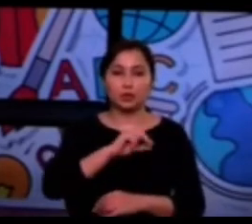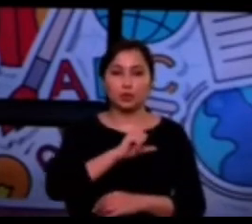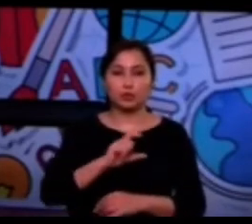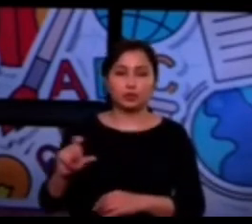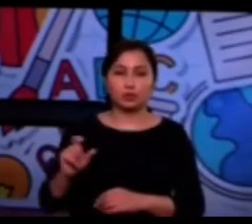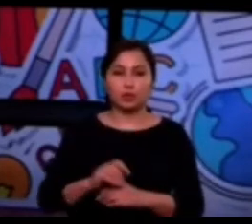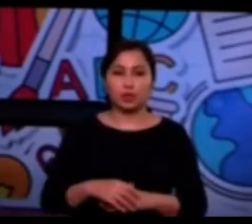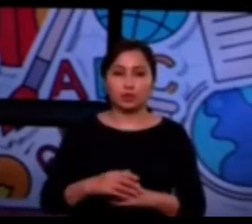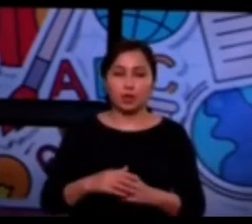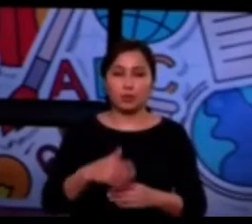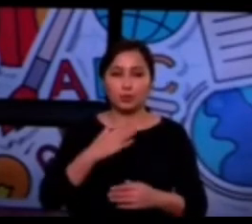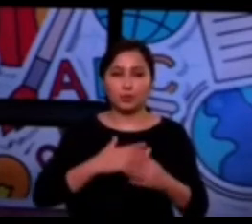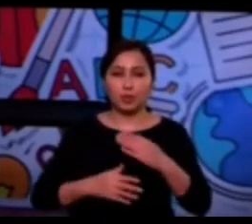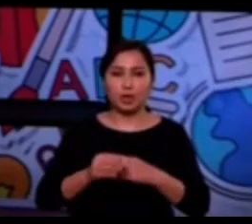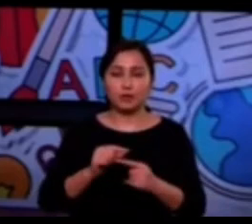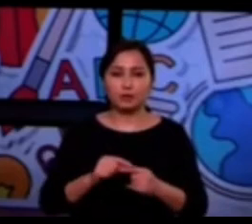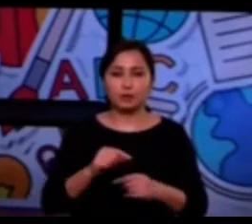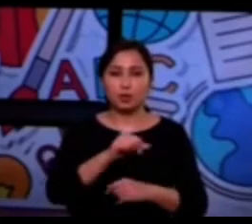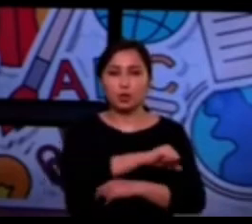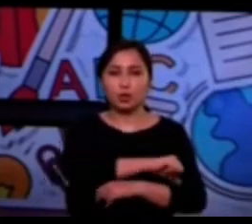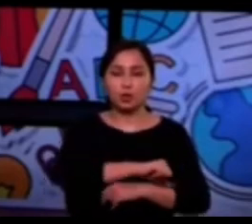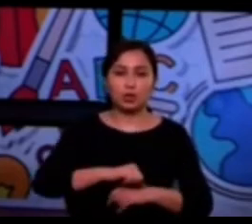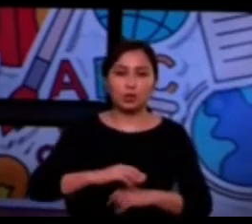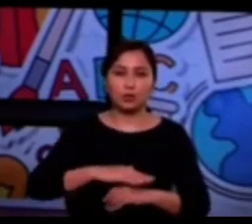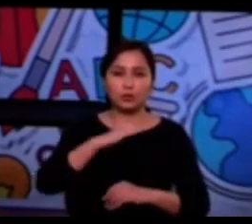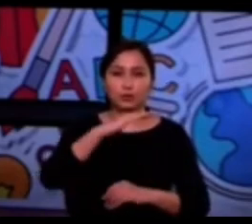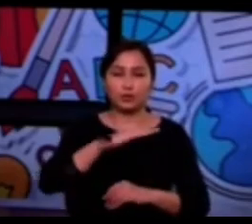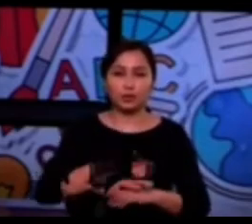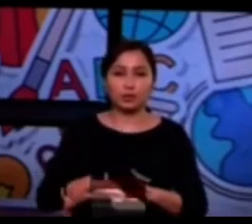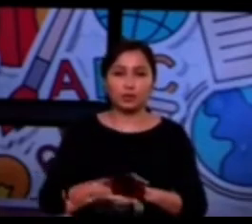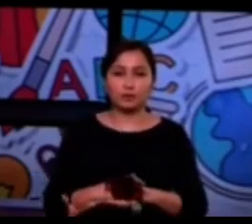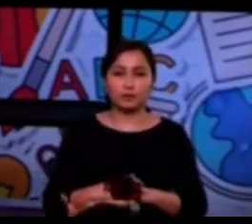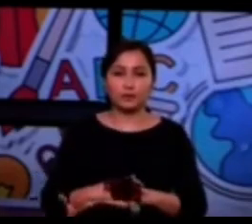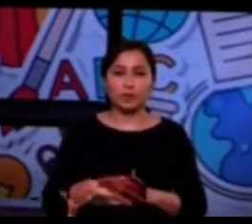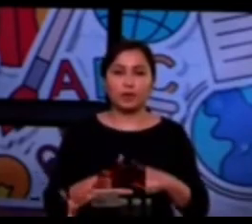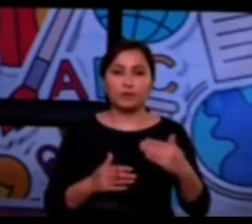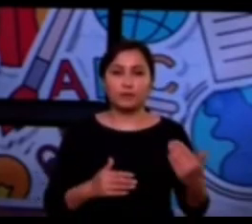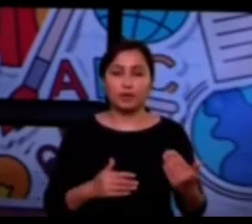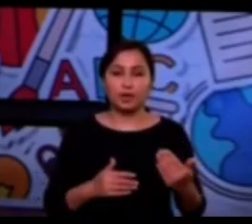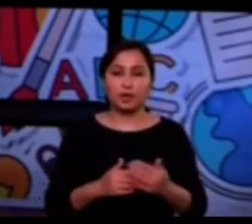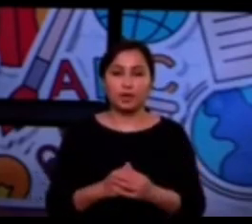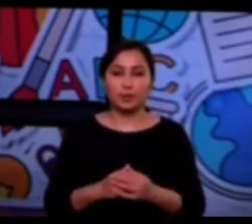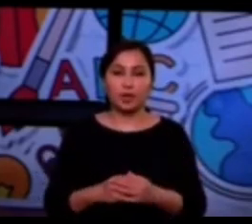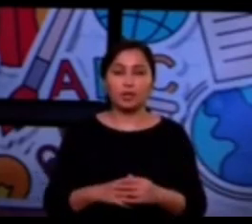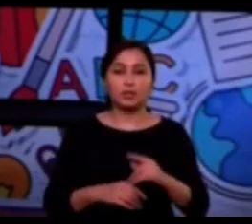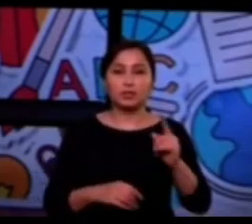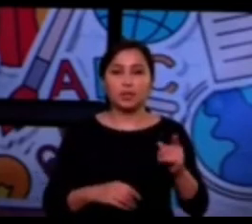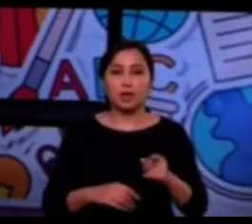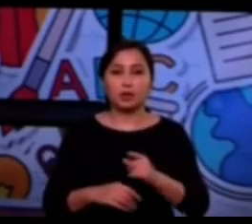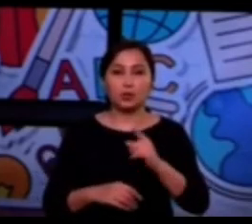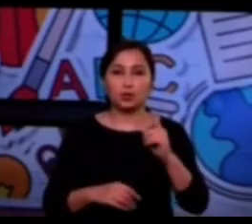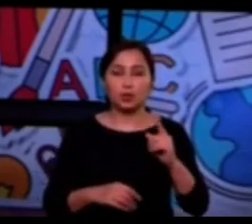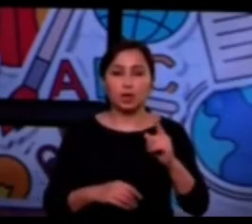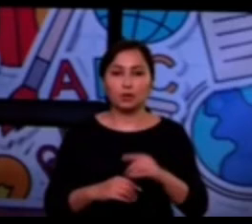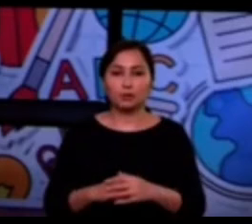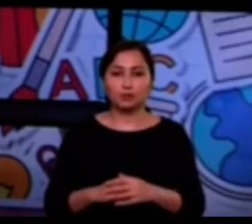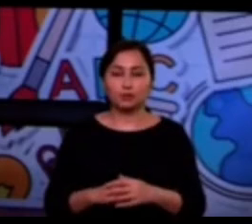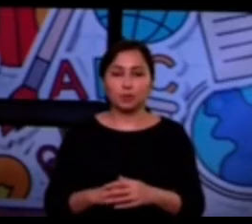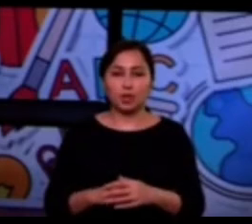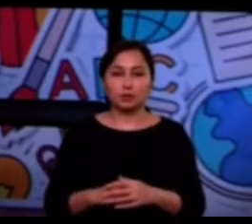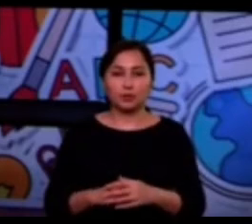строки. Ведем плавную линию вверх, влево, закругляем